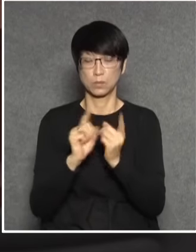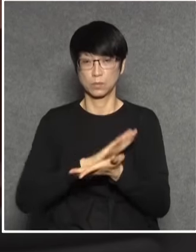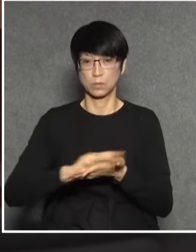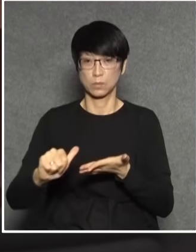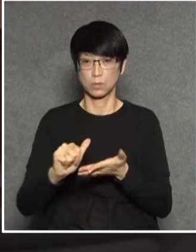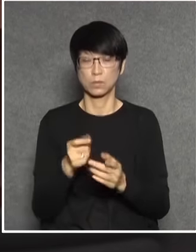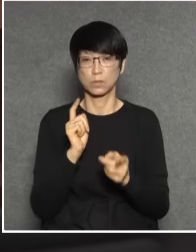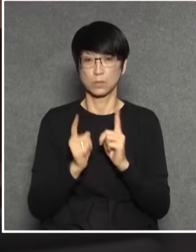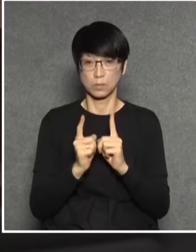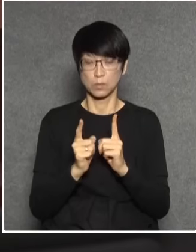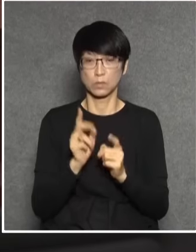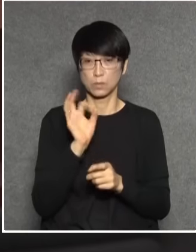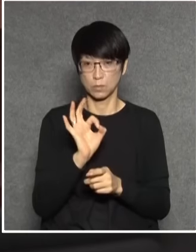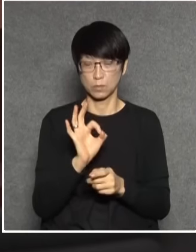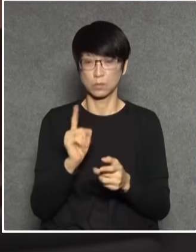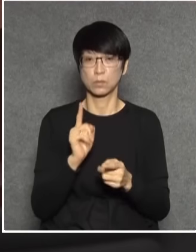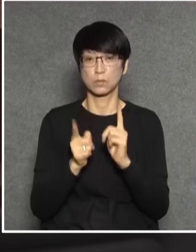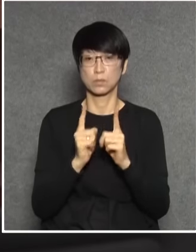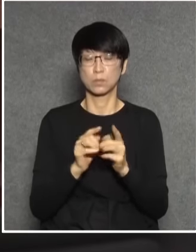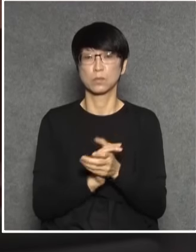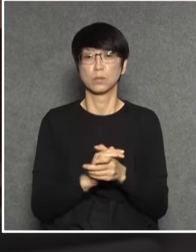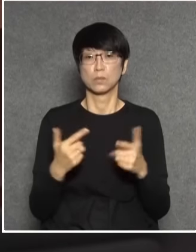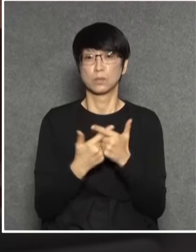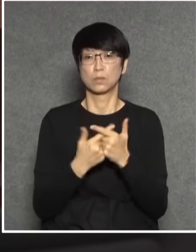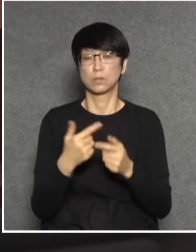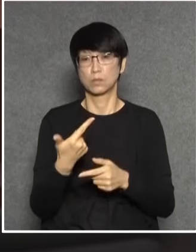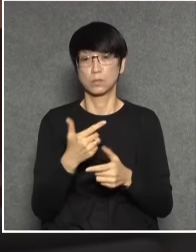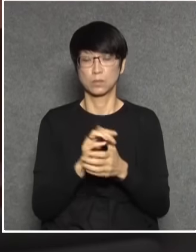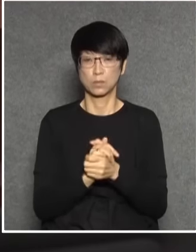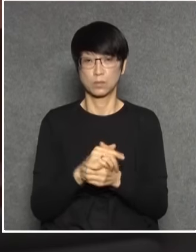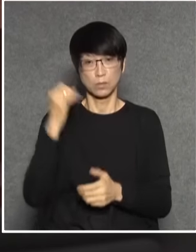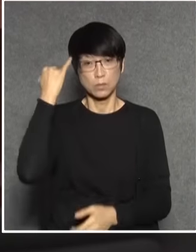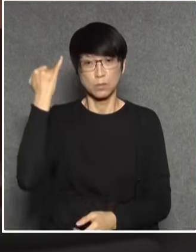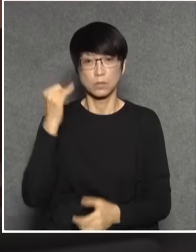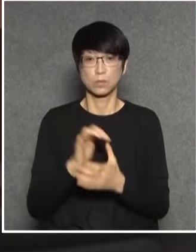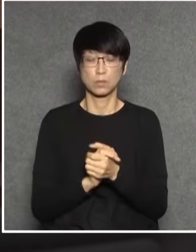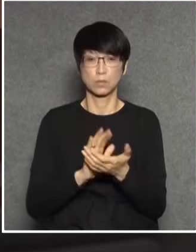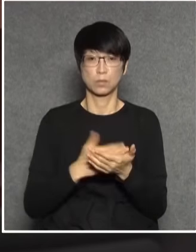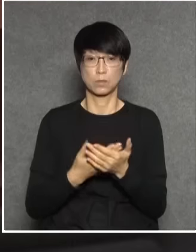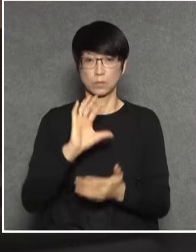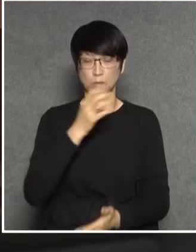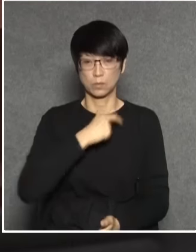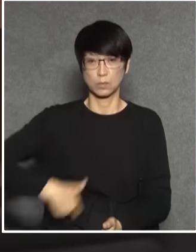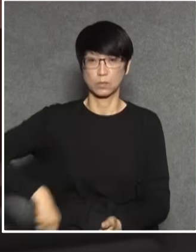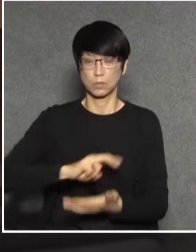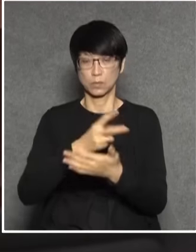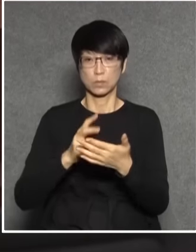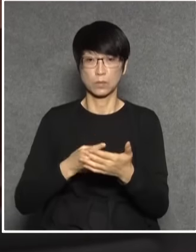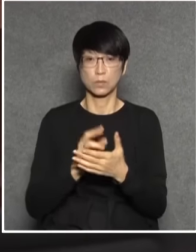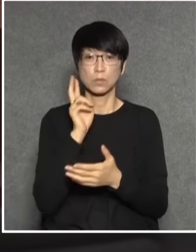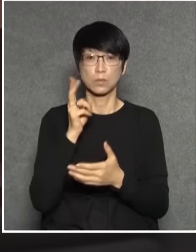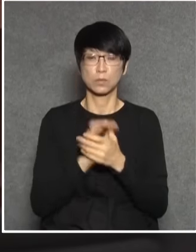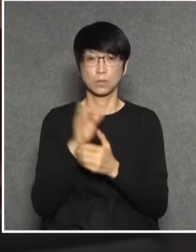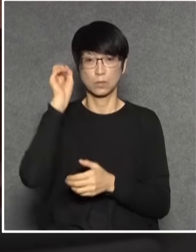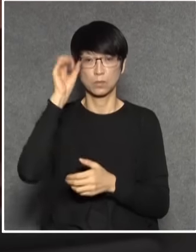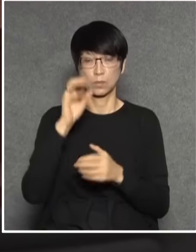能出現歧義的，使有關的條文是難於理解。事實上，黃議員提出的修正案，例如建議